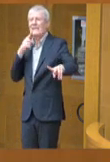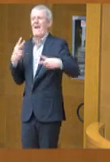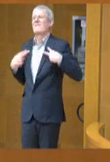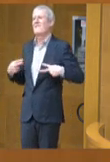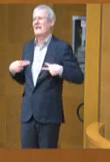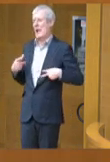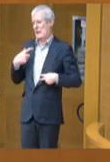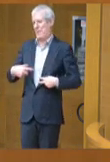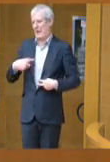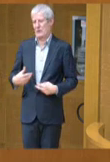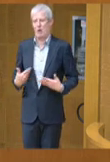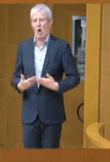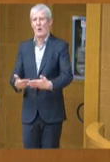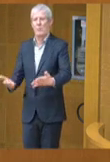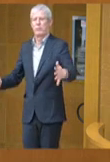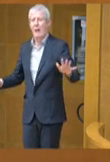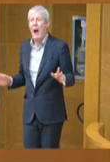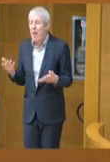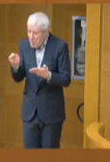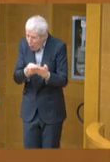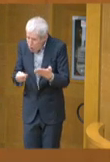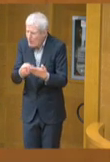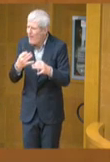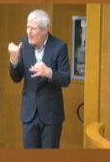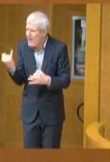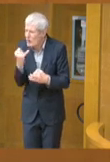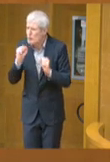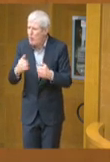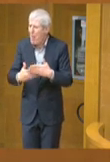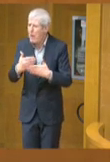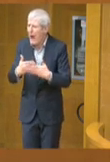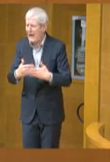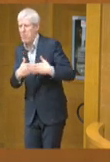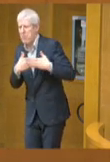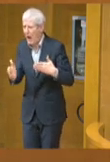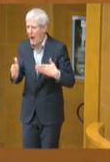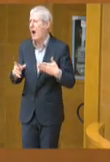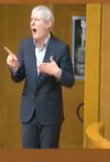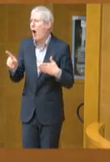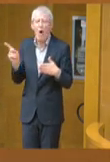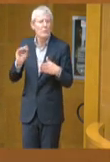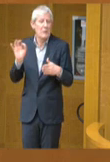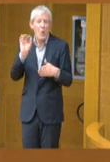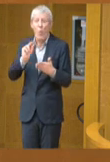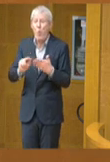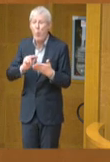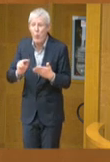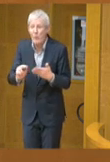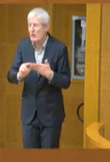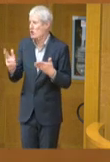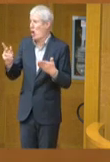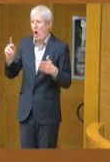quei progetti nei quali è possibile abbattere anche le barriere che a volte ci sono tra ufficio territoriale scolastico,